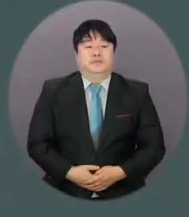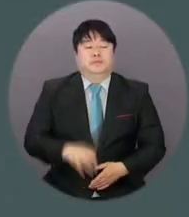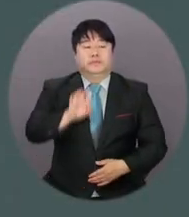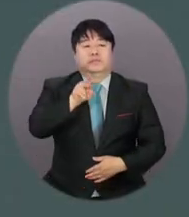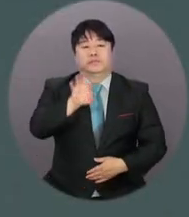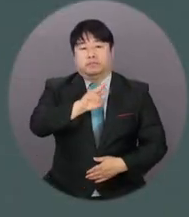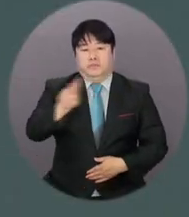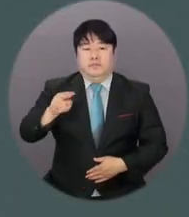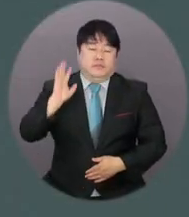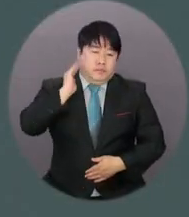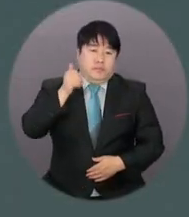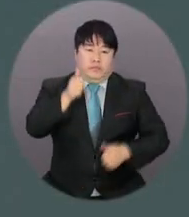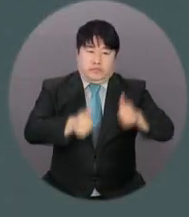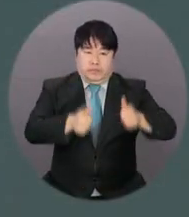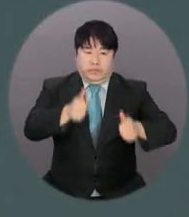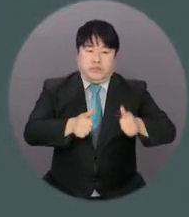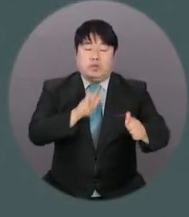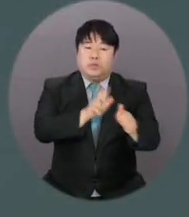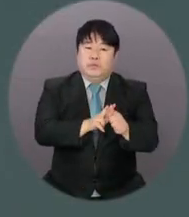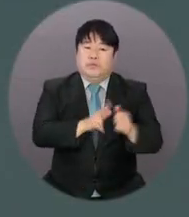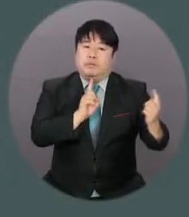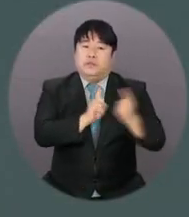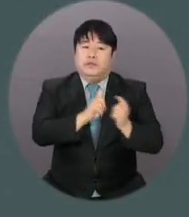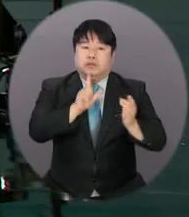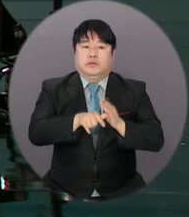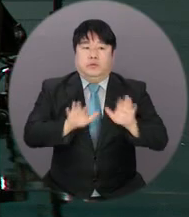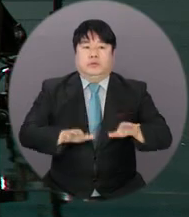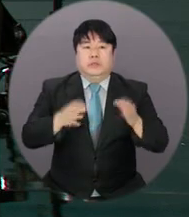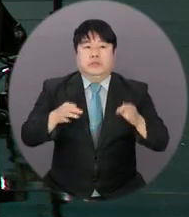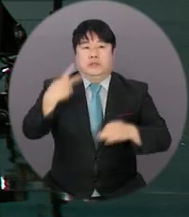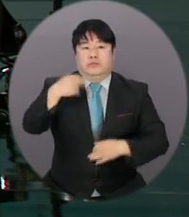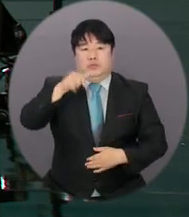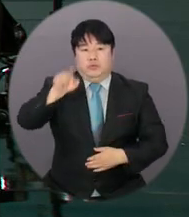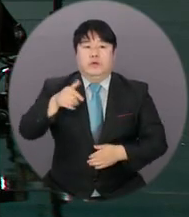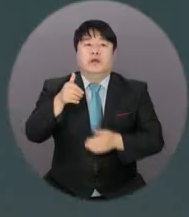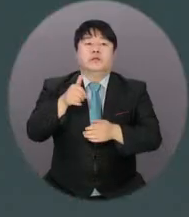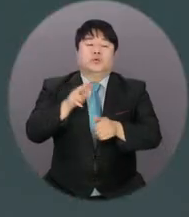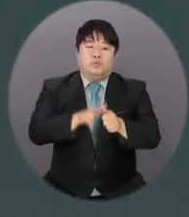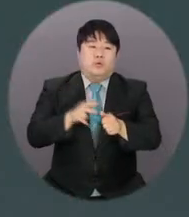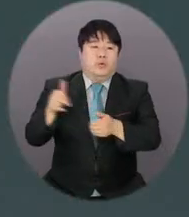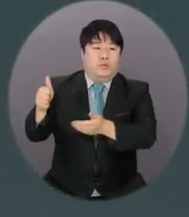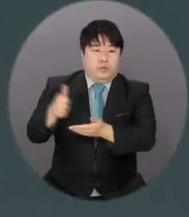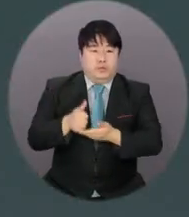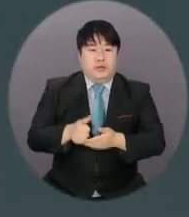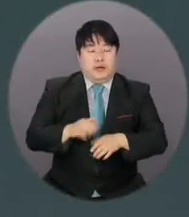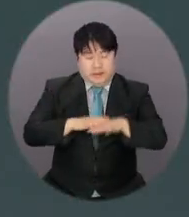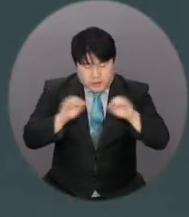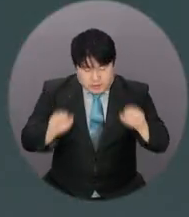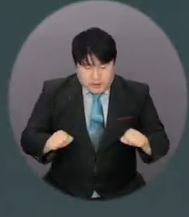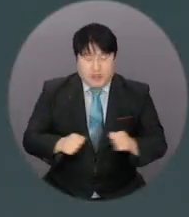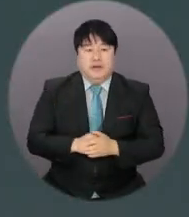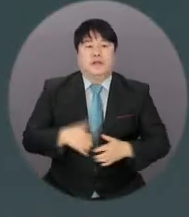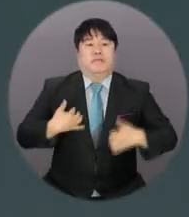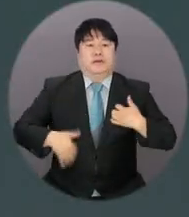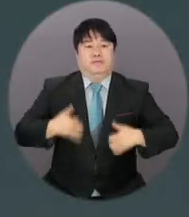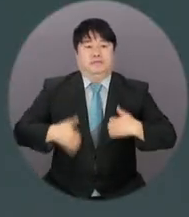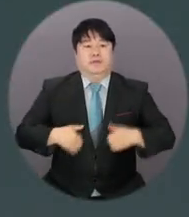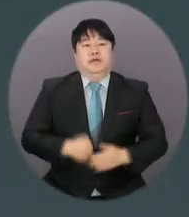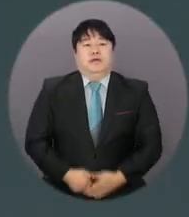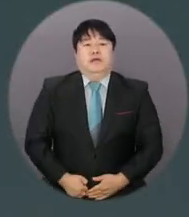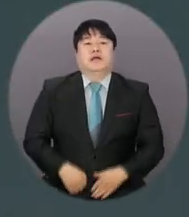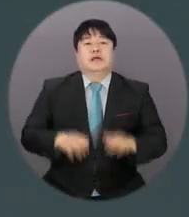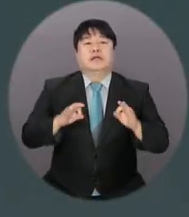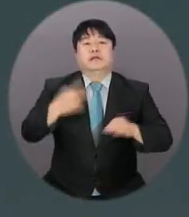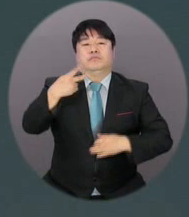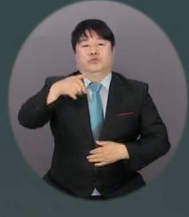여야 대선 경선 후보를 만나보는 시간입니다 오늘은 중독 안 후보 님을 모셨는데 요 안녕하십니까 될 반갑습니다 힘도 간